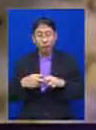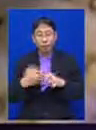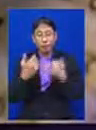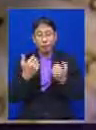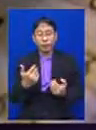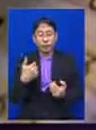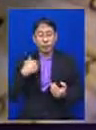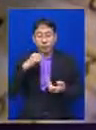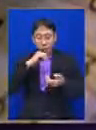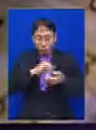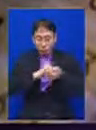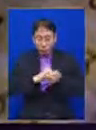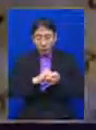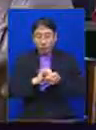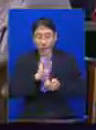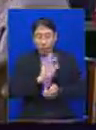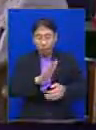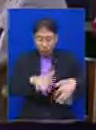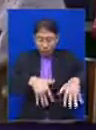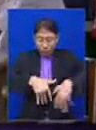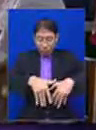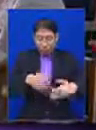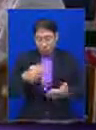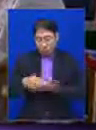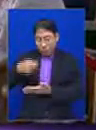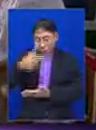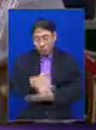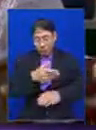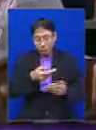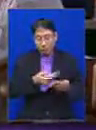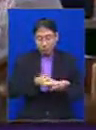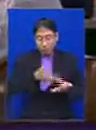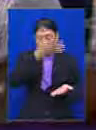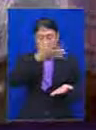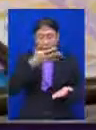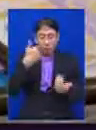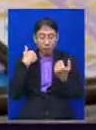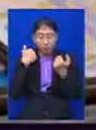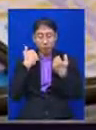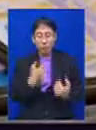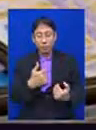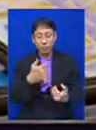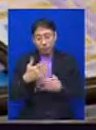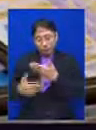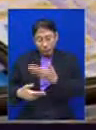ต่ยังอยู่ที่ความร่วมมือของประชาชนที่จะไม่ซื้อสลากเกินราคาและเมื่อนั้นว